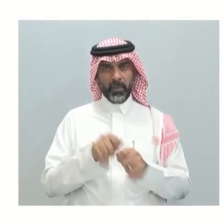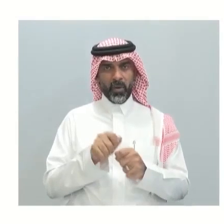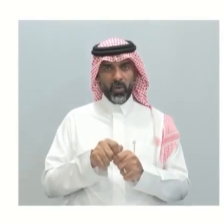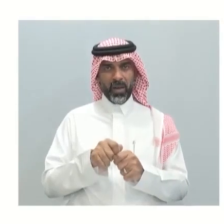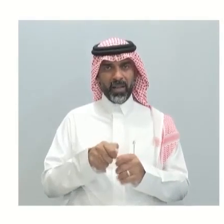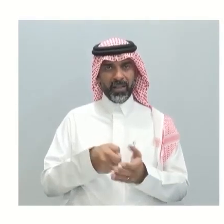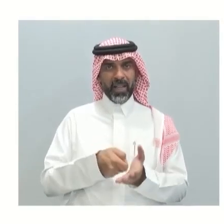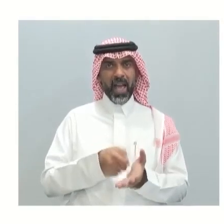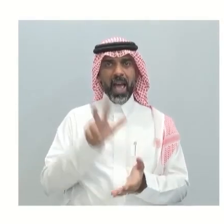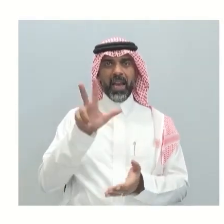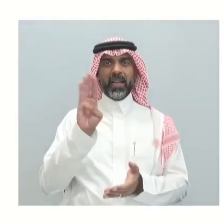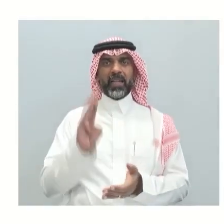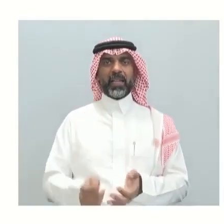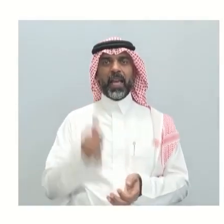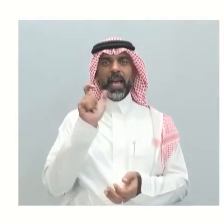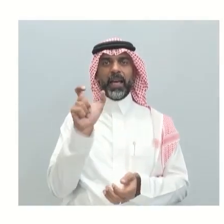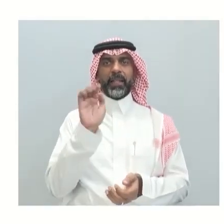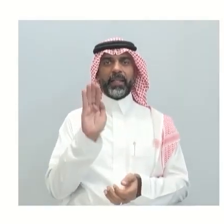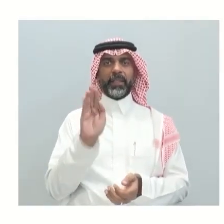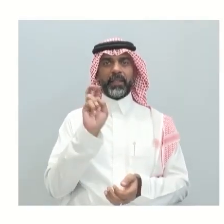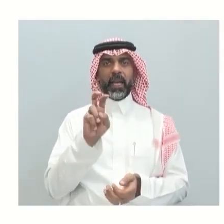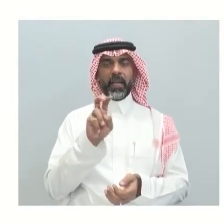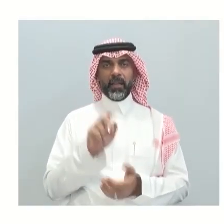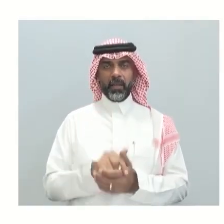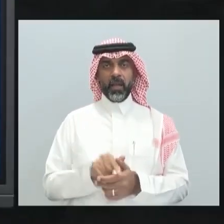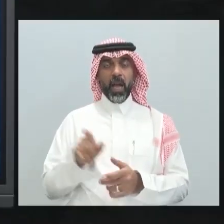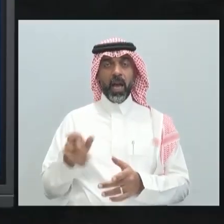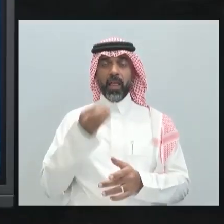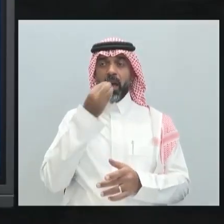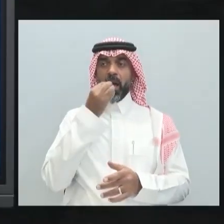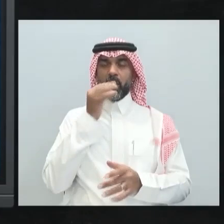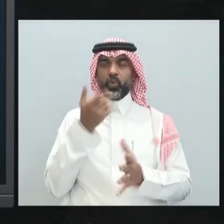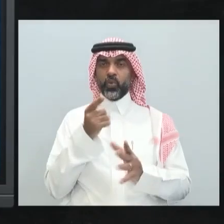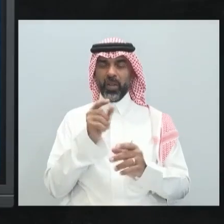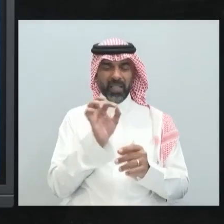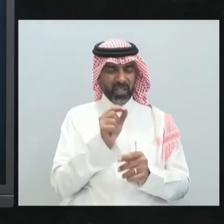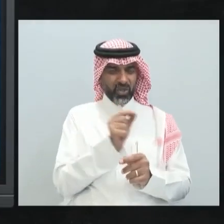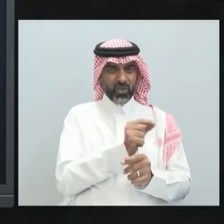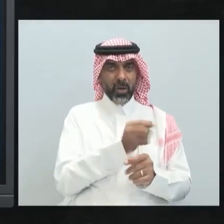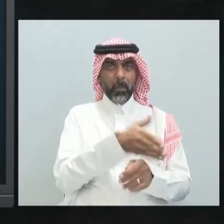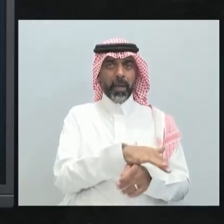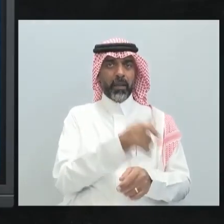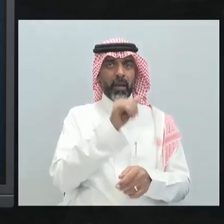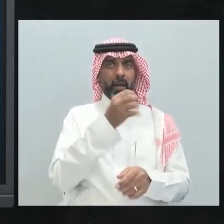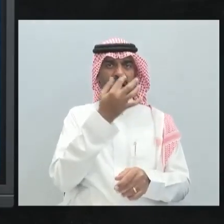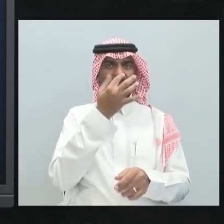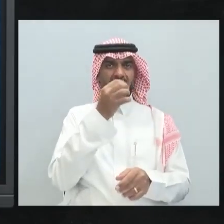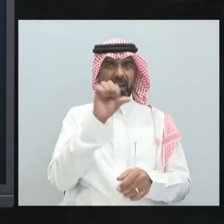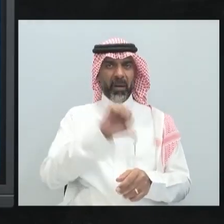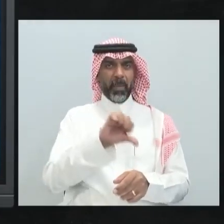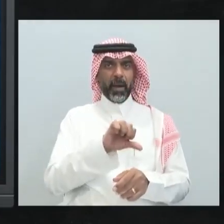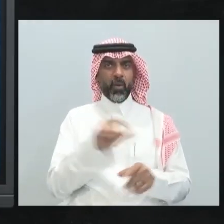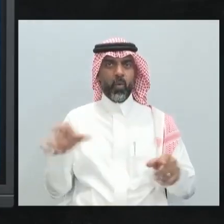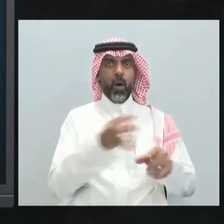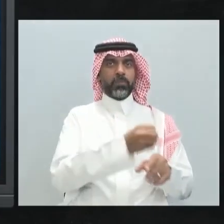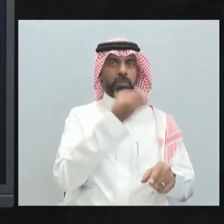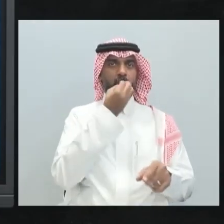والحشرات المائيه هي مثال على المخلوقات الكانسه هذه المخلوقات تتغذى على الاجزاء الميته تتغذى على الاجزاء الميته هذه المخلوقات نحن